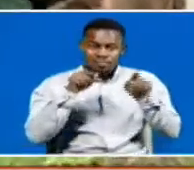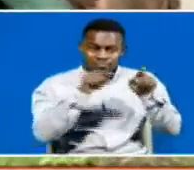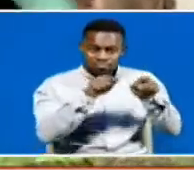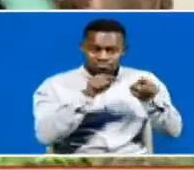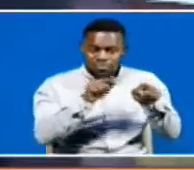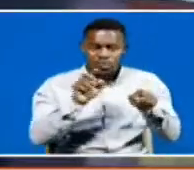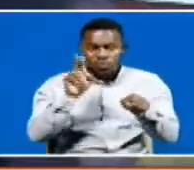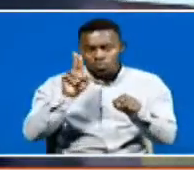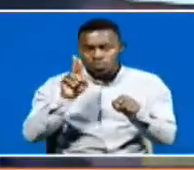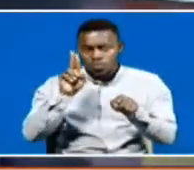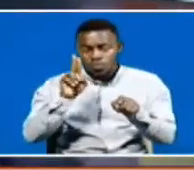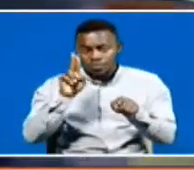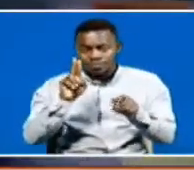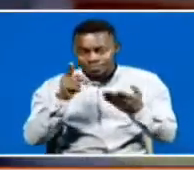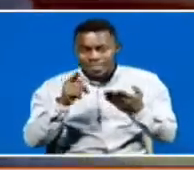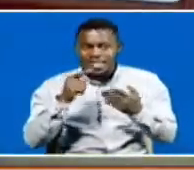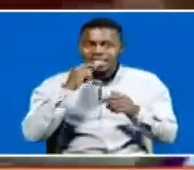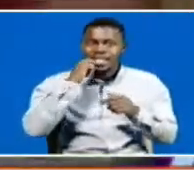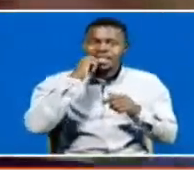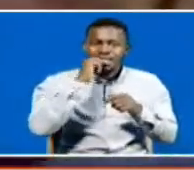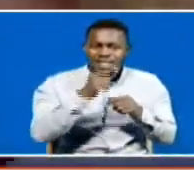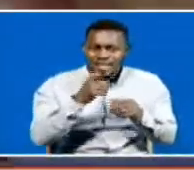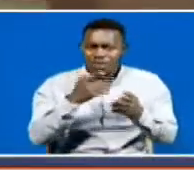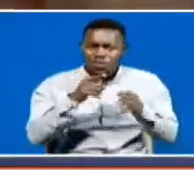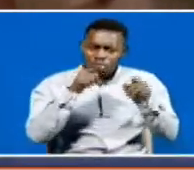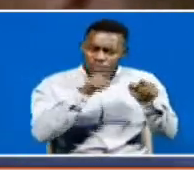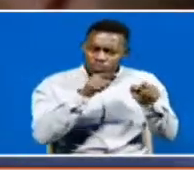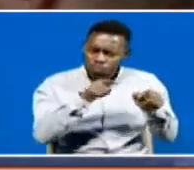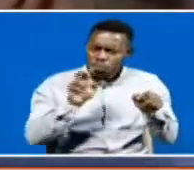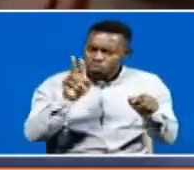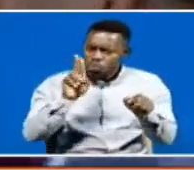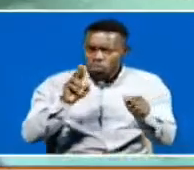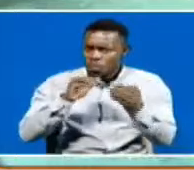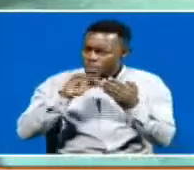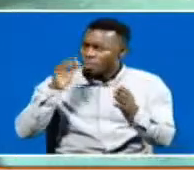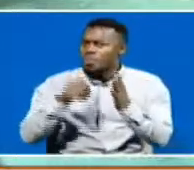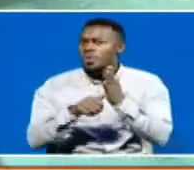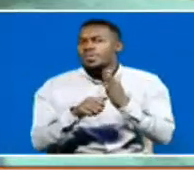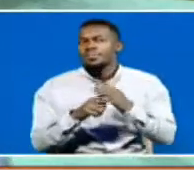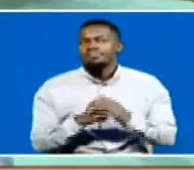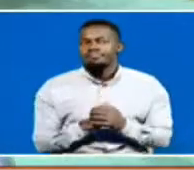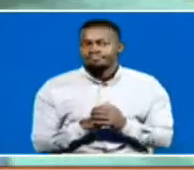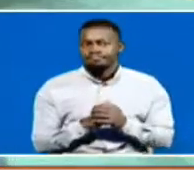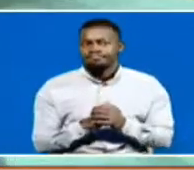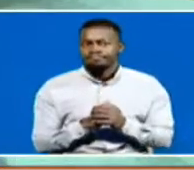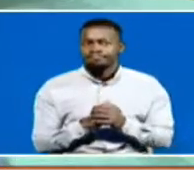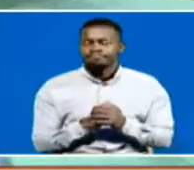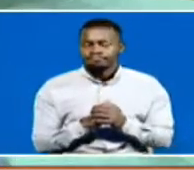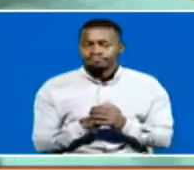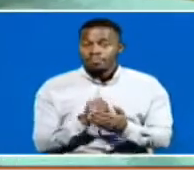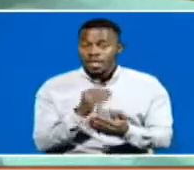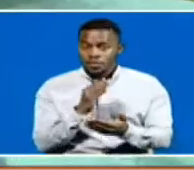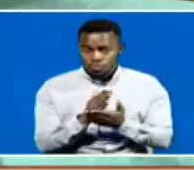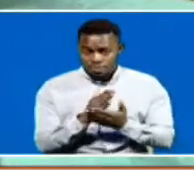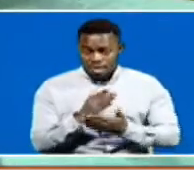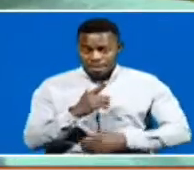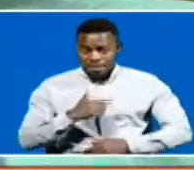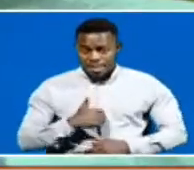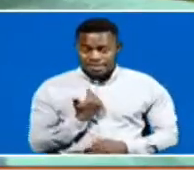mashtaka kwake, akimwelekezea kidole cha lawama rais mstaafu Uhuru Kenyatta. Over time I began